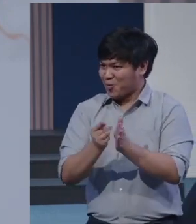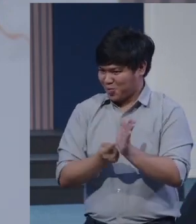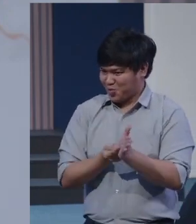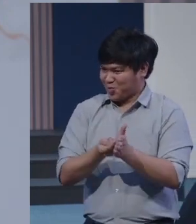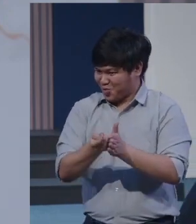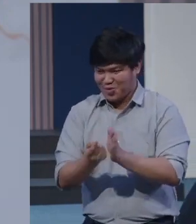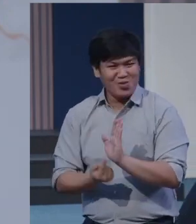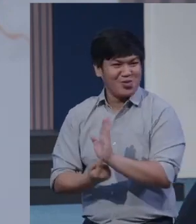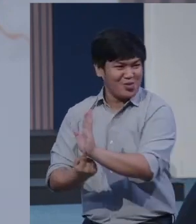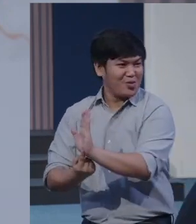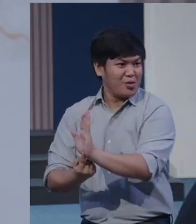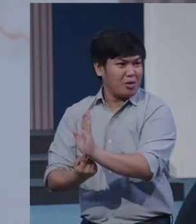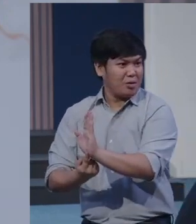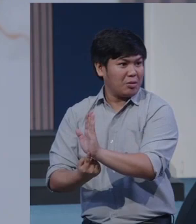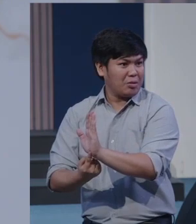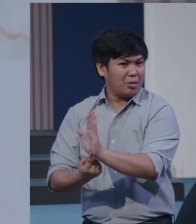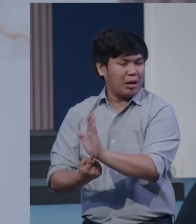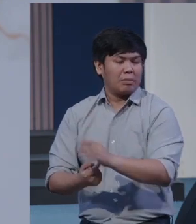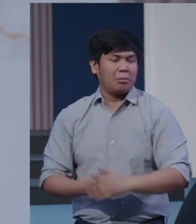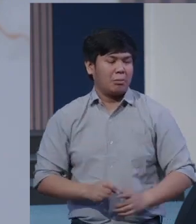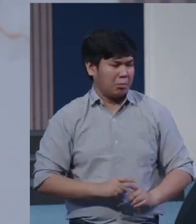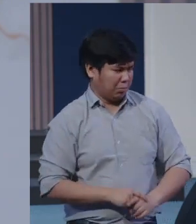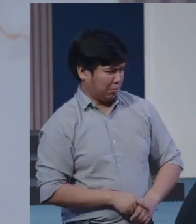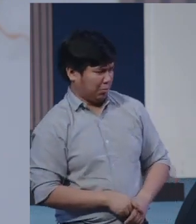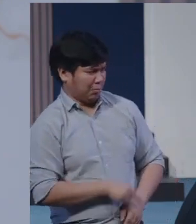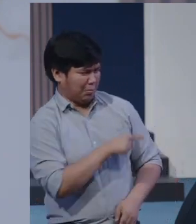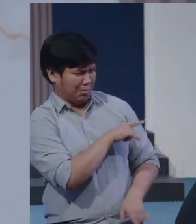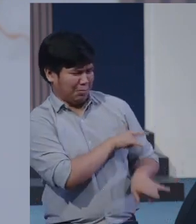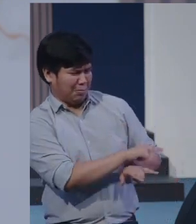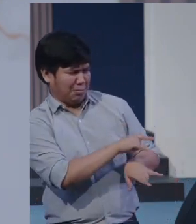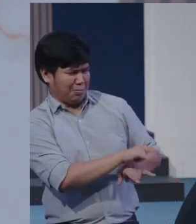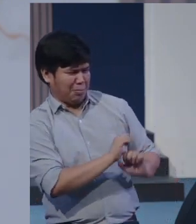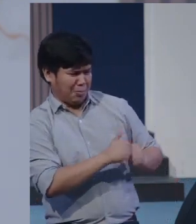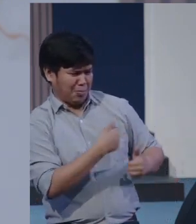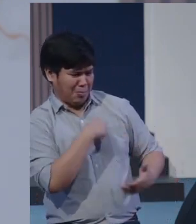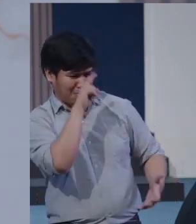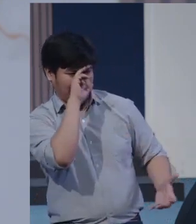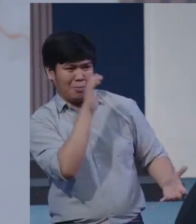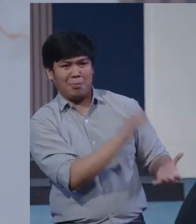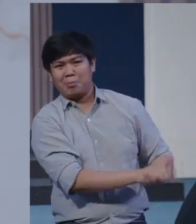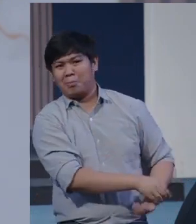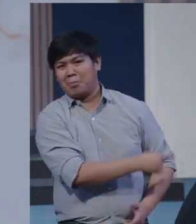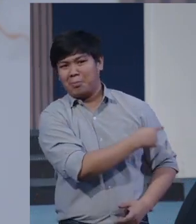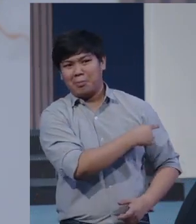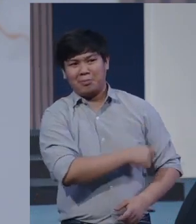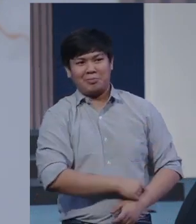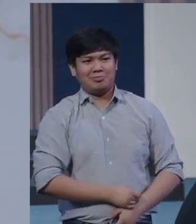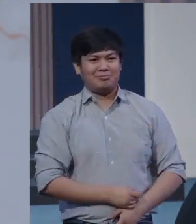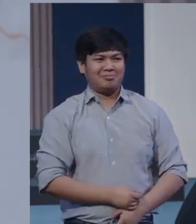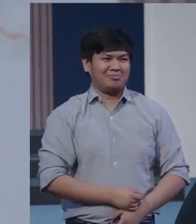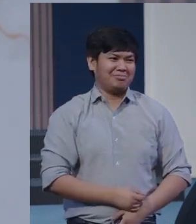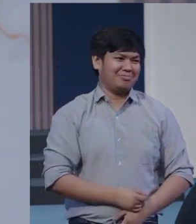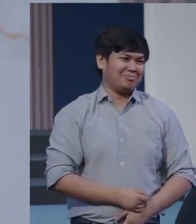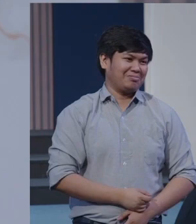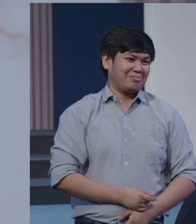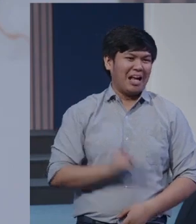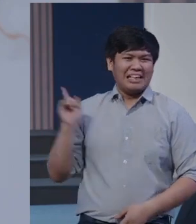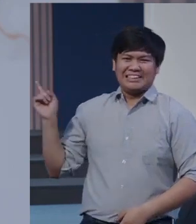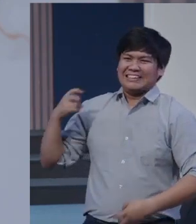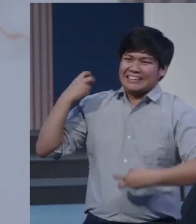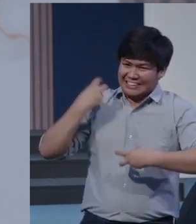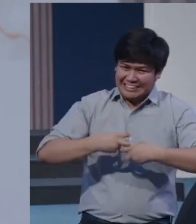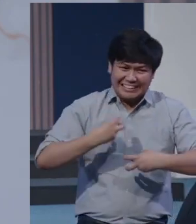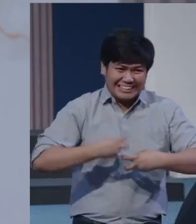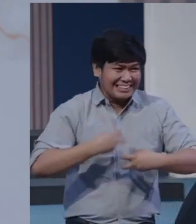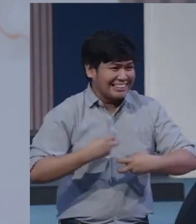sermon na to no nahirapan ba kayo kasi ako hirap na hirap na ako kanina pa no parang yung